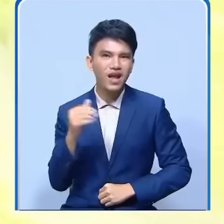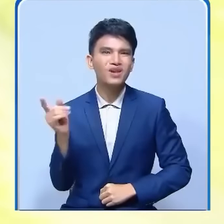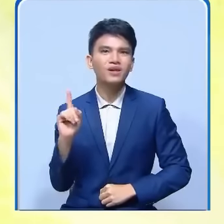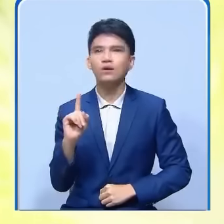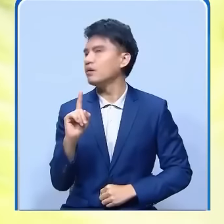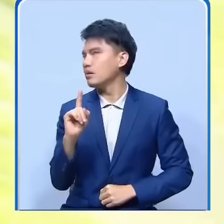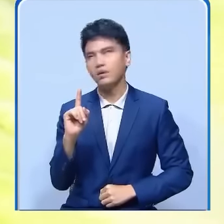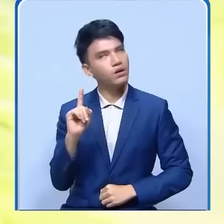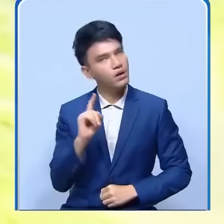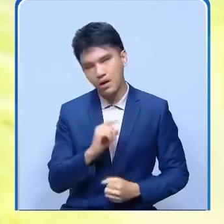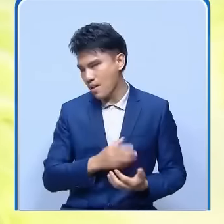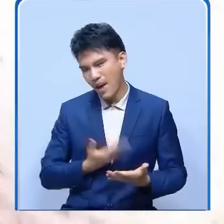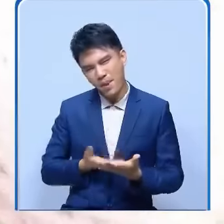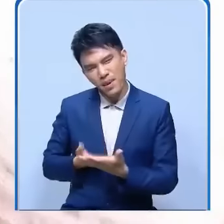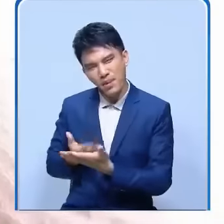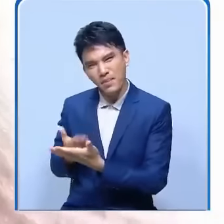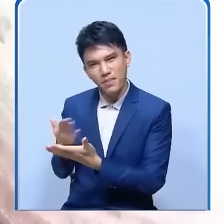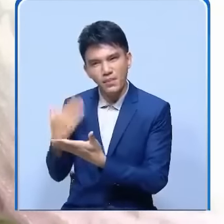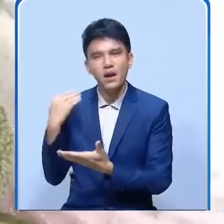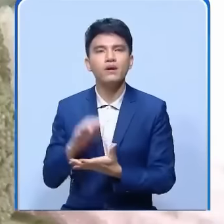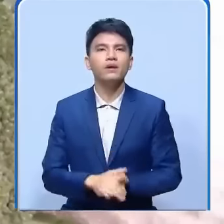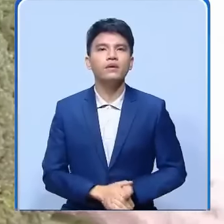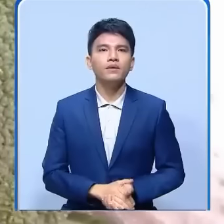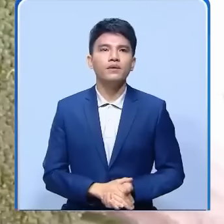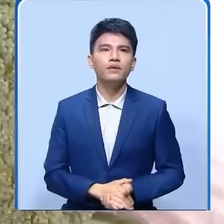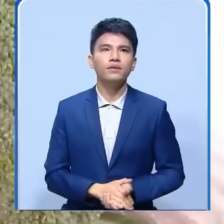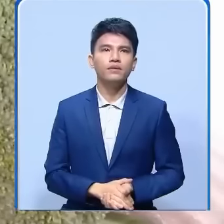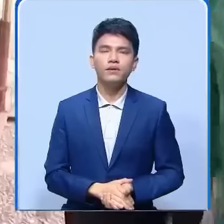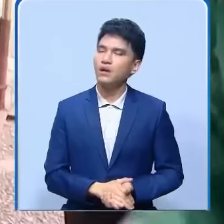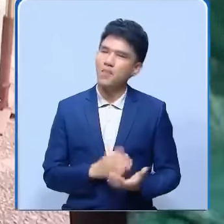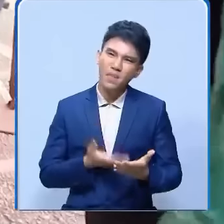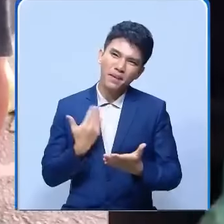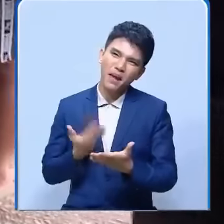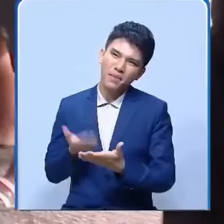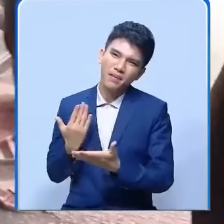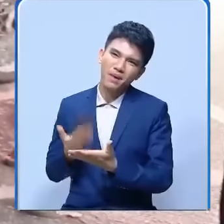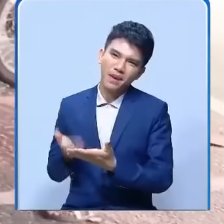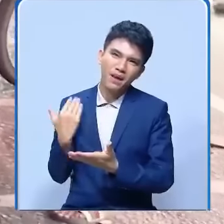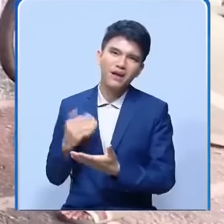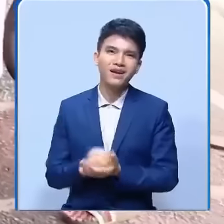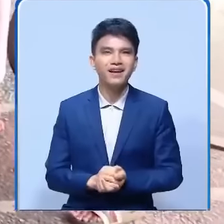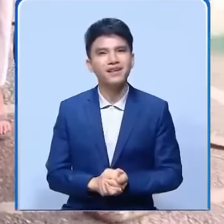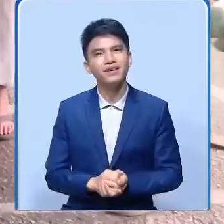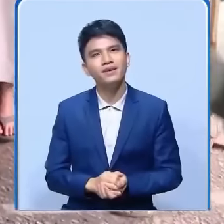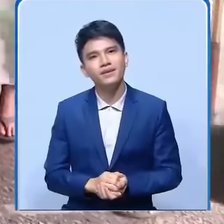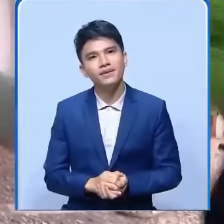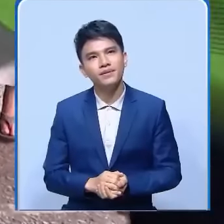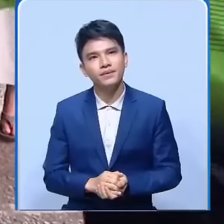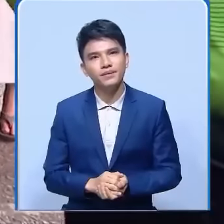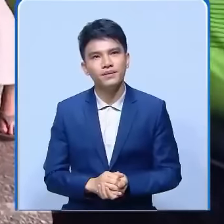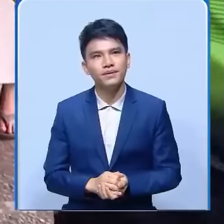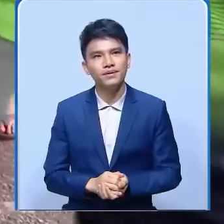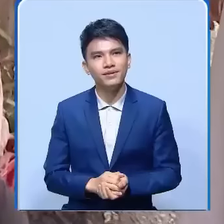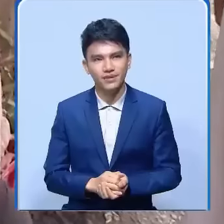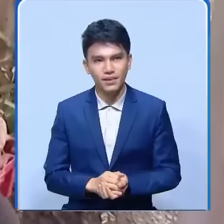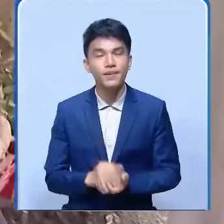แพงกันไม่หวัดไม่ไหวแล้วแพงรวมมาเป็นอย่างนี้เลยนะคะ คือแพงเต็มหน้าน้องต๋อมเตชวัฒน์ผู้สื่อข่าวของเราเลยนะ ก็